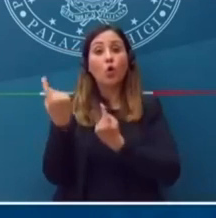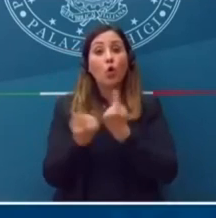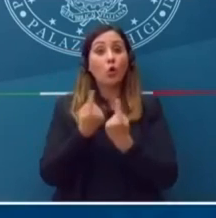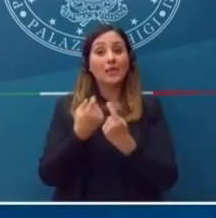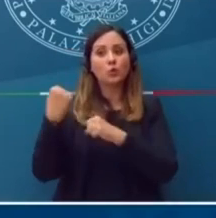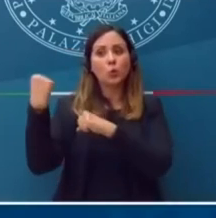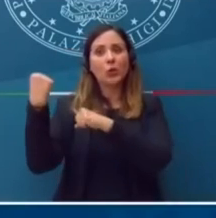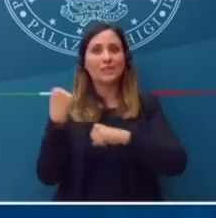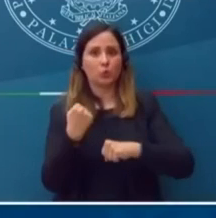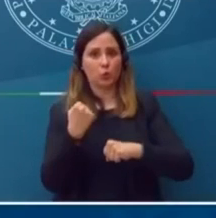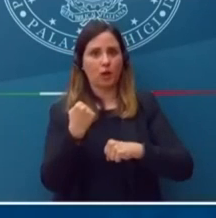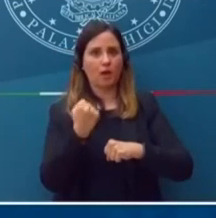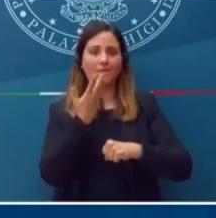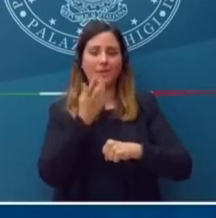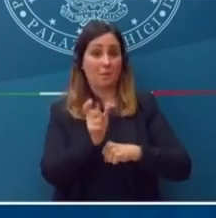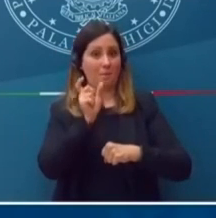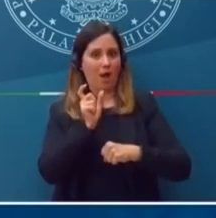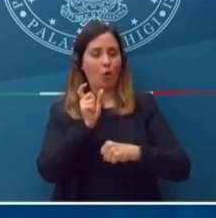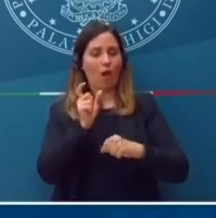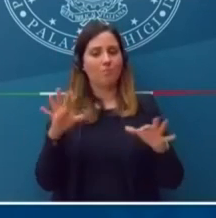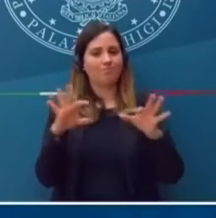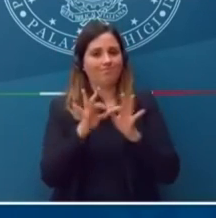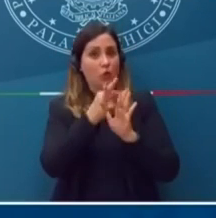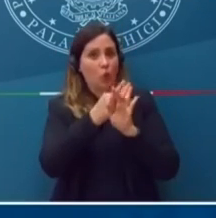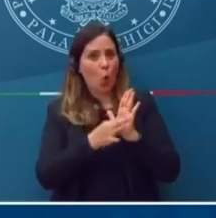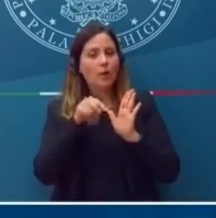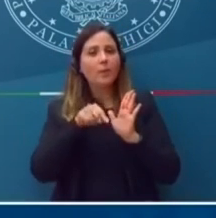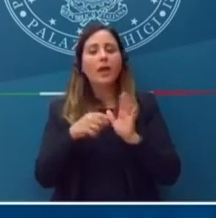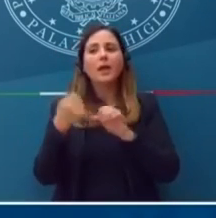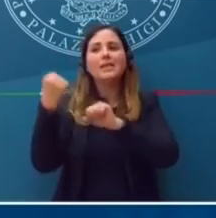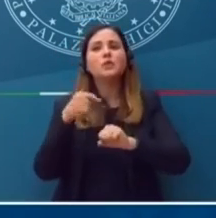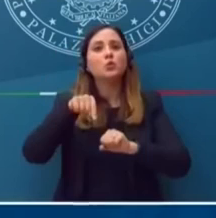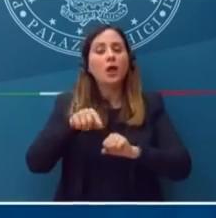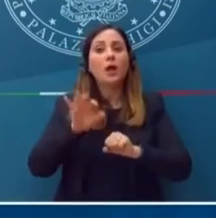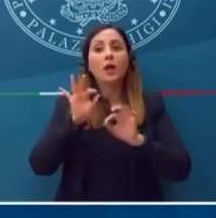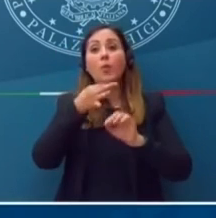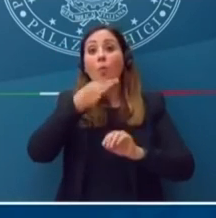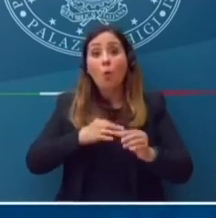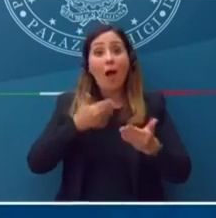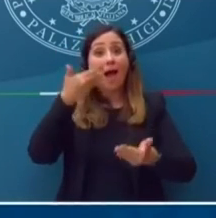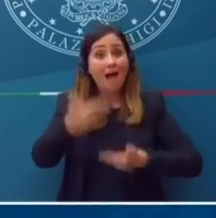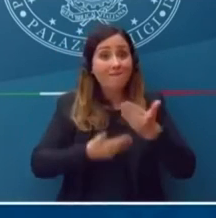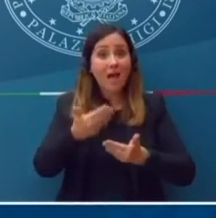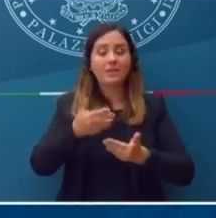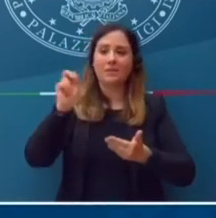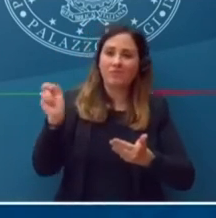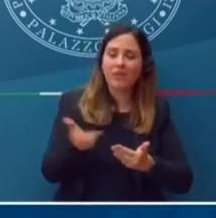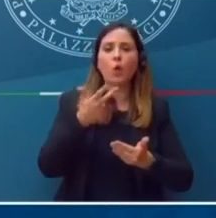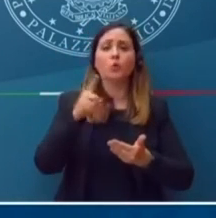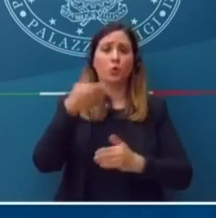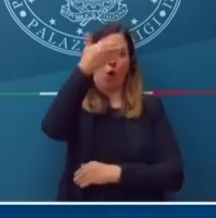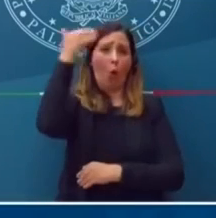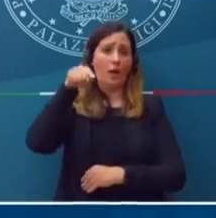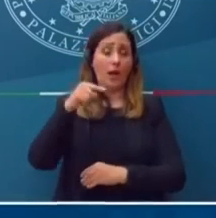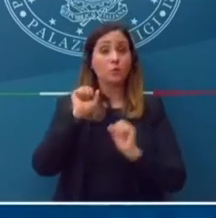descrive l'insieme di queste norme, è adatto a procedere con rapidità ed efficienza e onestà all'attuazione di questo piano.